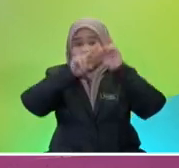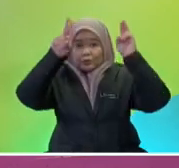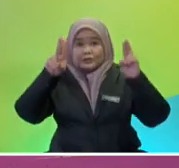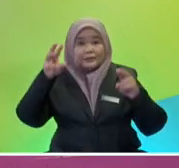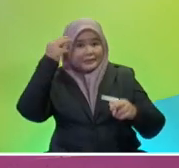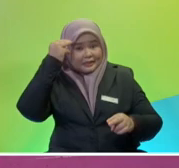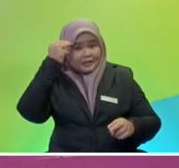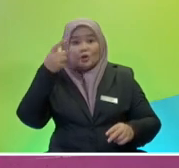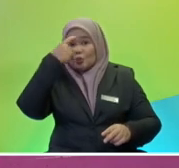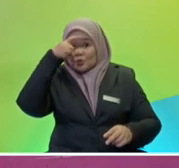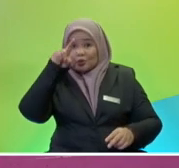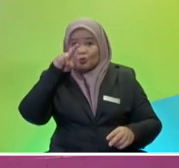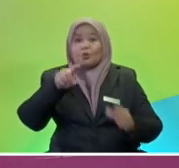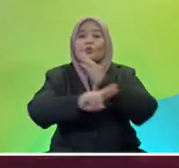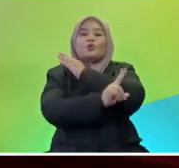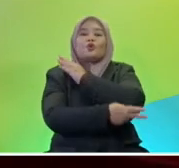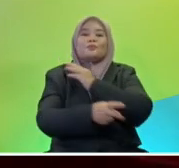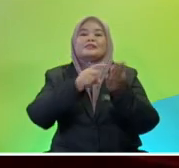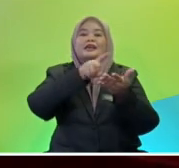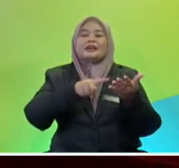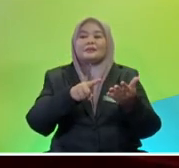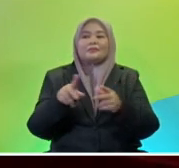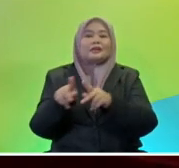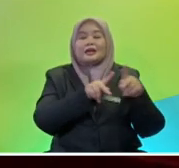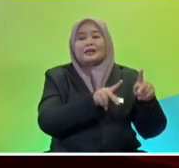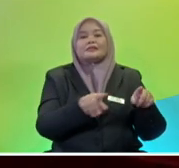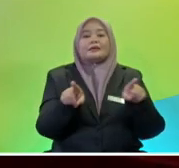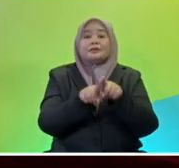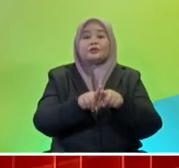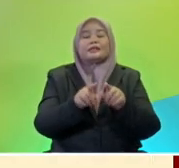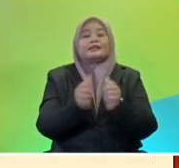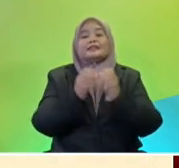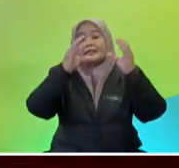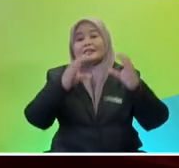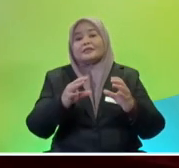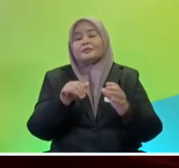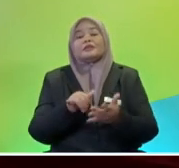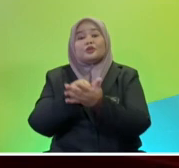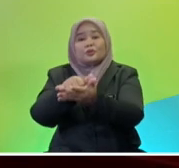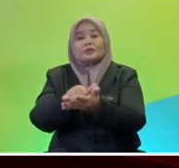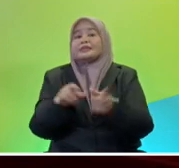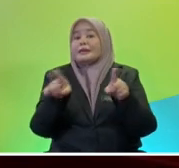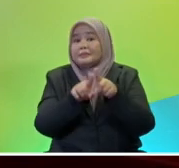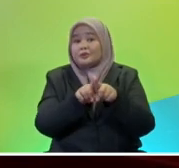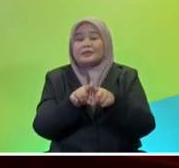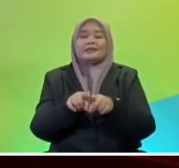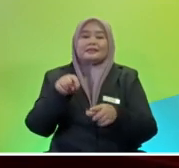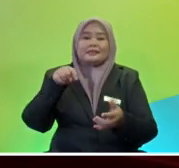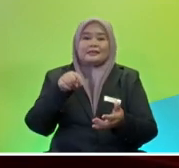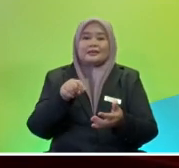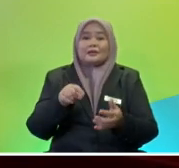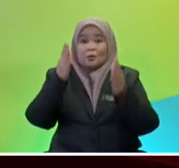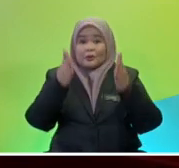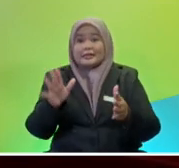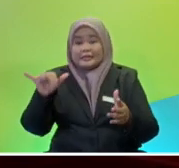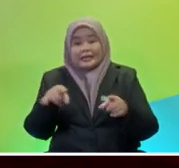minder untuk hukum zakat pula sama juga eee dia punya cara pun begitu eee jadi sama juga yang ini pun agak orang